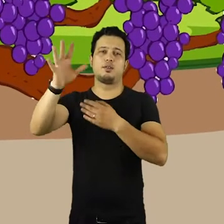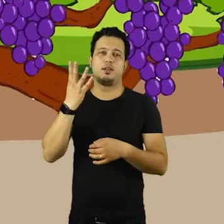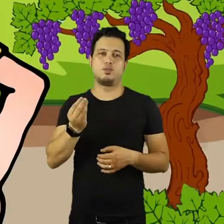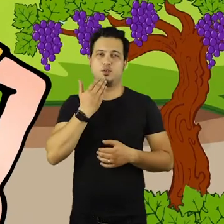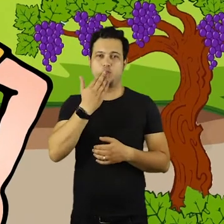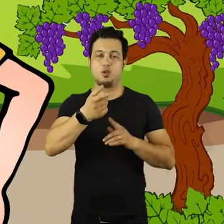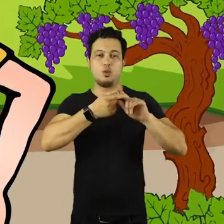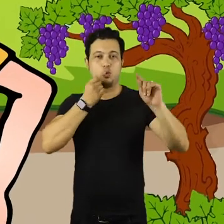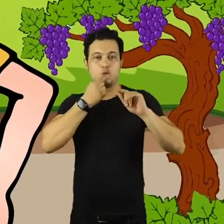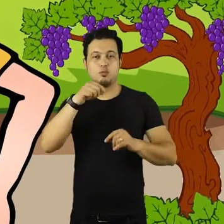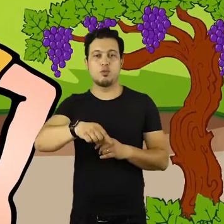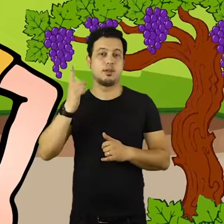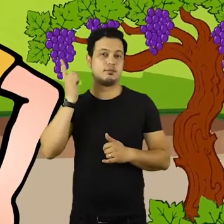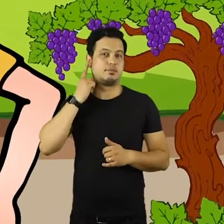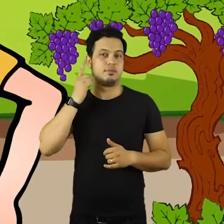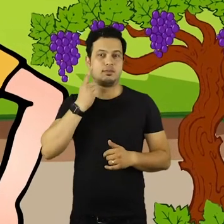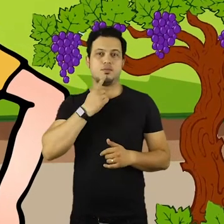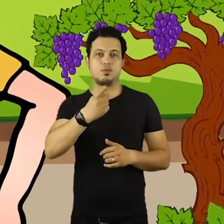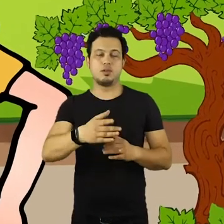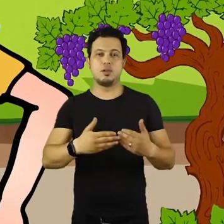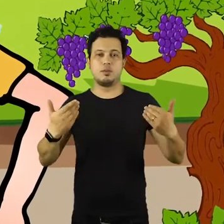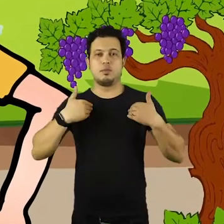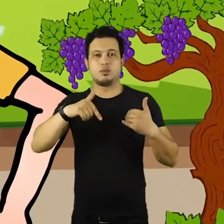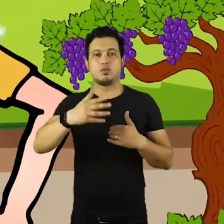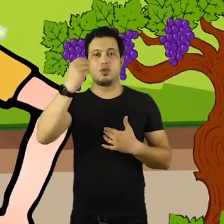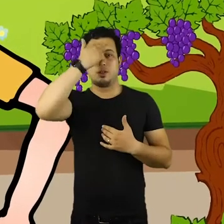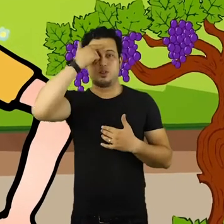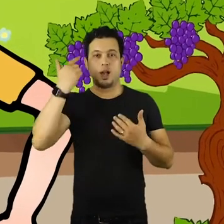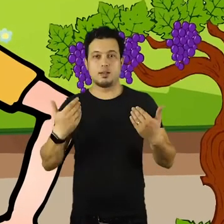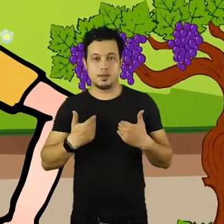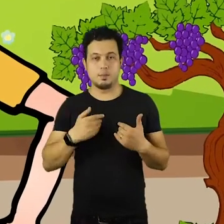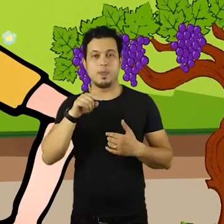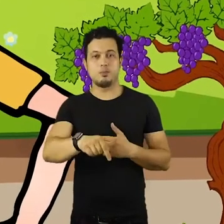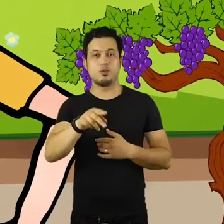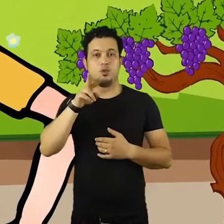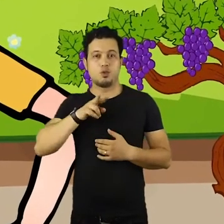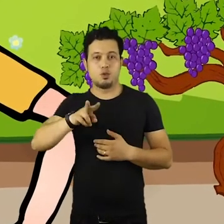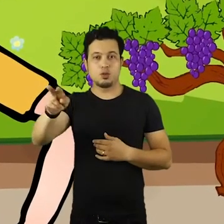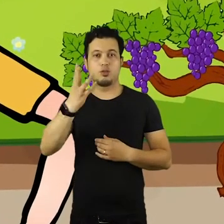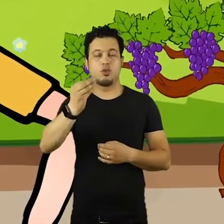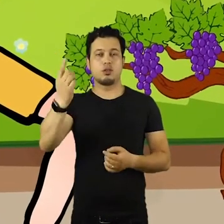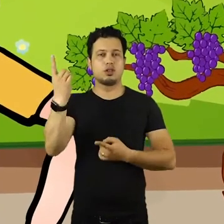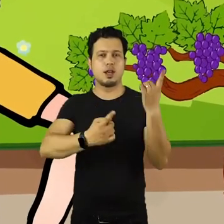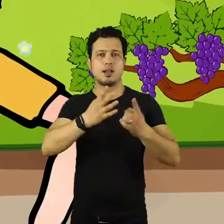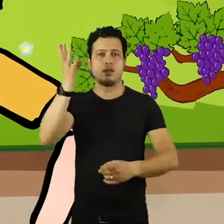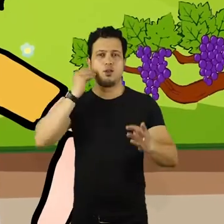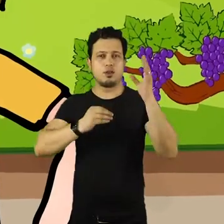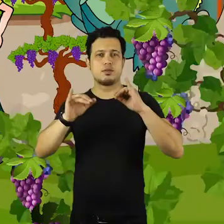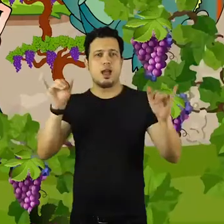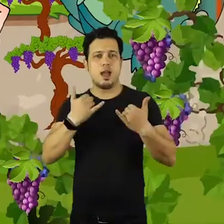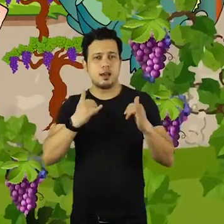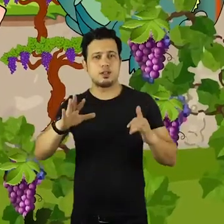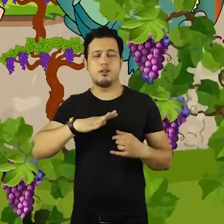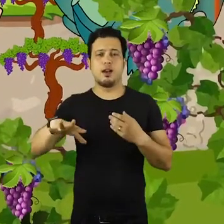ediliyor. Vay canına, biz ne kadar da şanslıyız. Bu yolculuklarda ne kadar çok şey öğreniyoruz. Üstelik